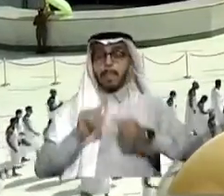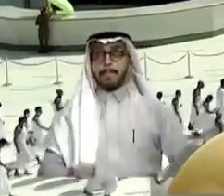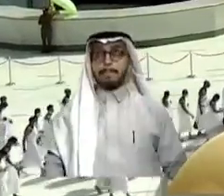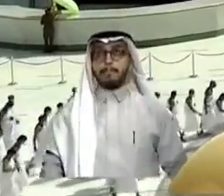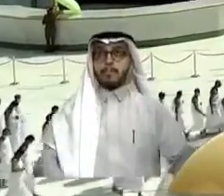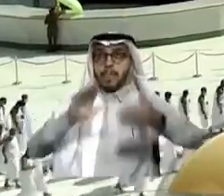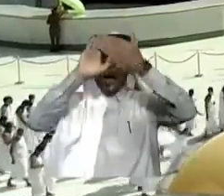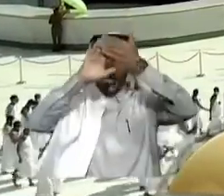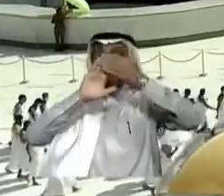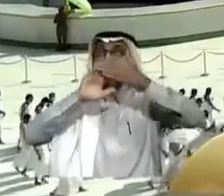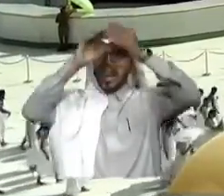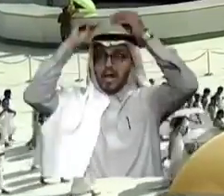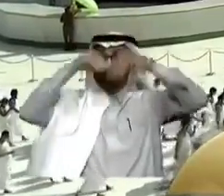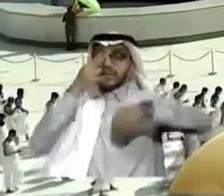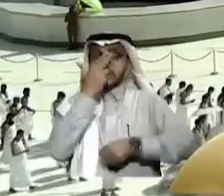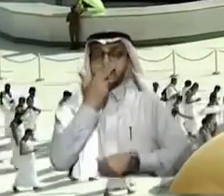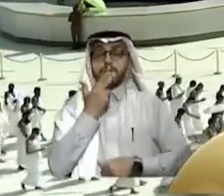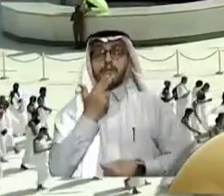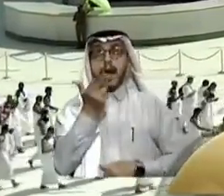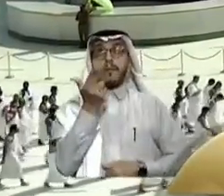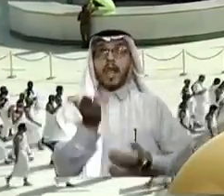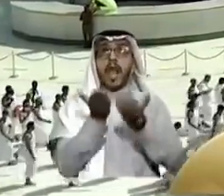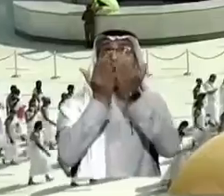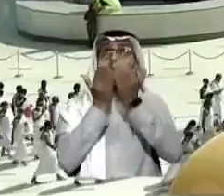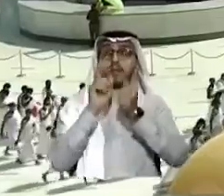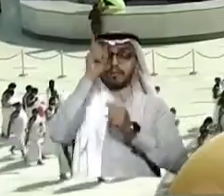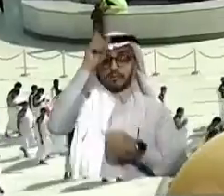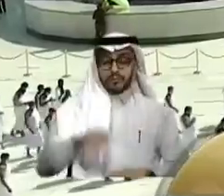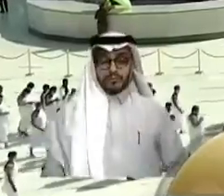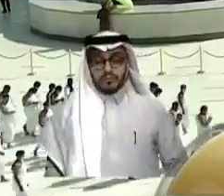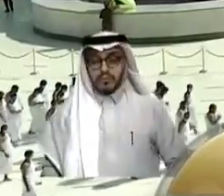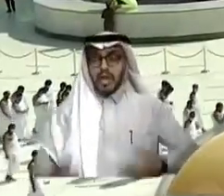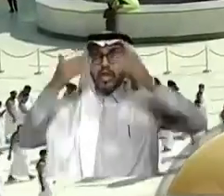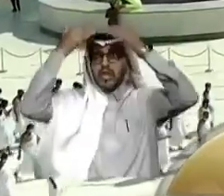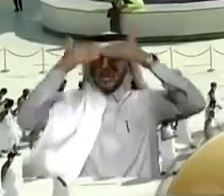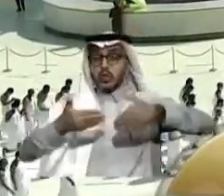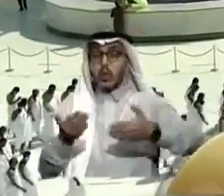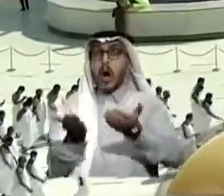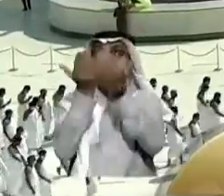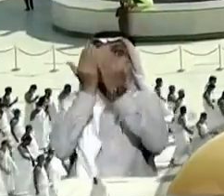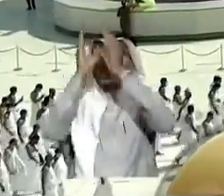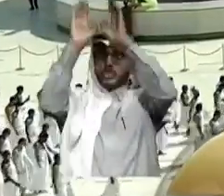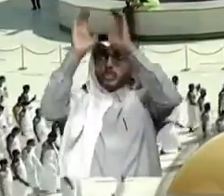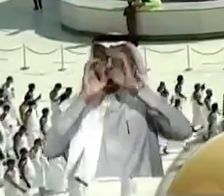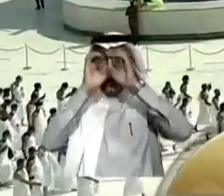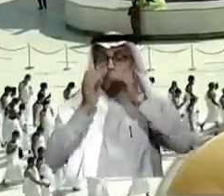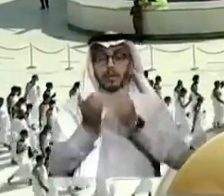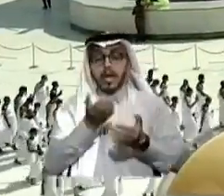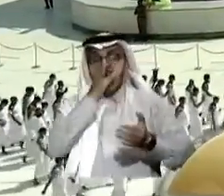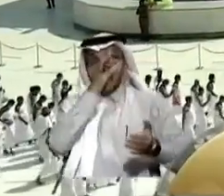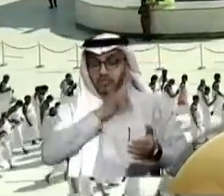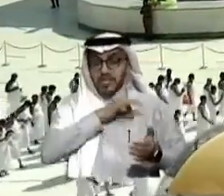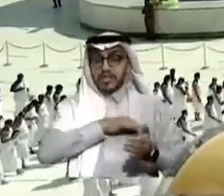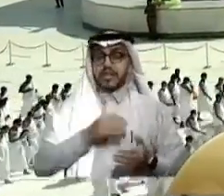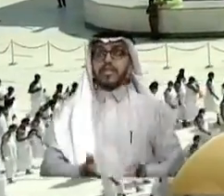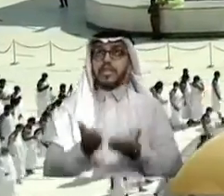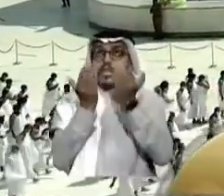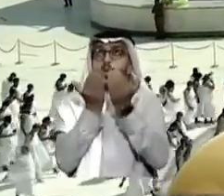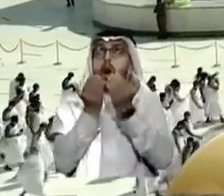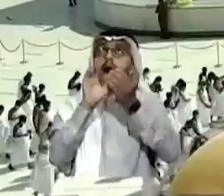ويجود بالإحسان من غير استثابة. لا تحجب عنه دعوة، ولا تخيب لديه